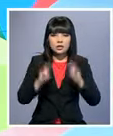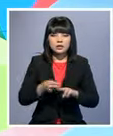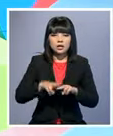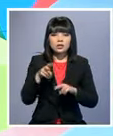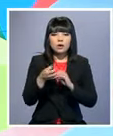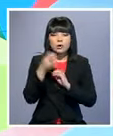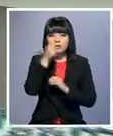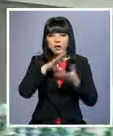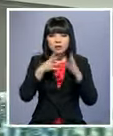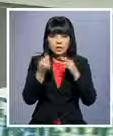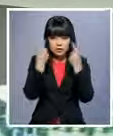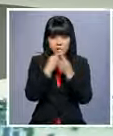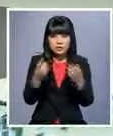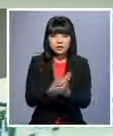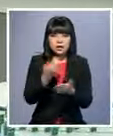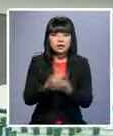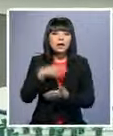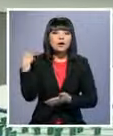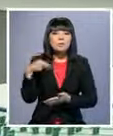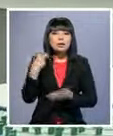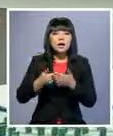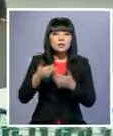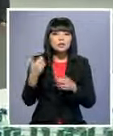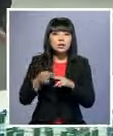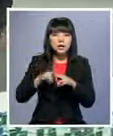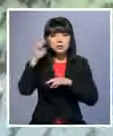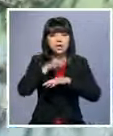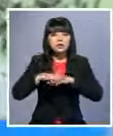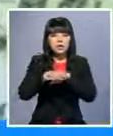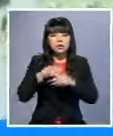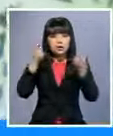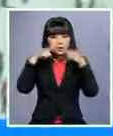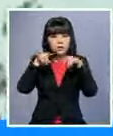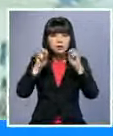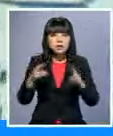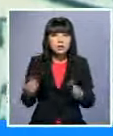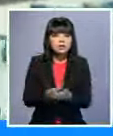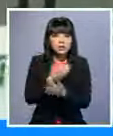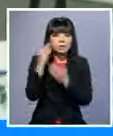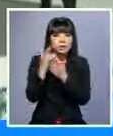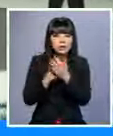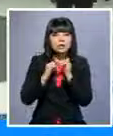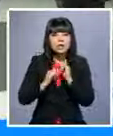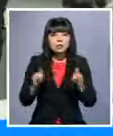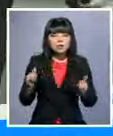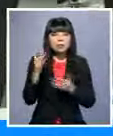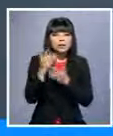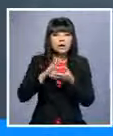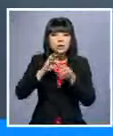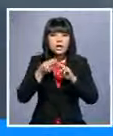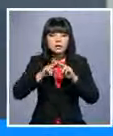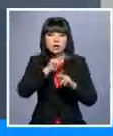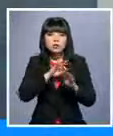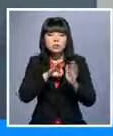жылдығының нәтижелері атты ауқымды шарада президент алдымен елдің үдемелі индустриалды инновациялық мемлекеттік даму бағдарламасын іске асыру барысы